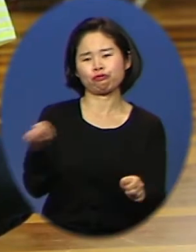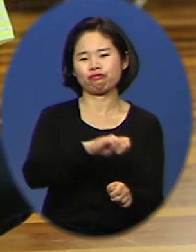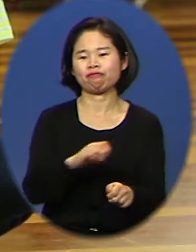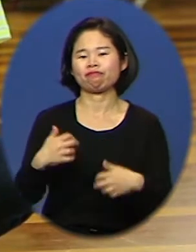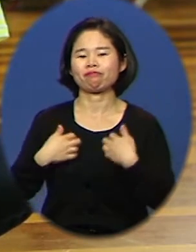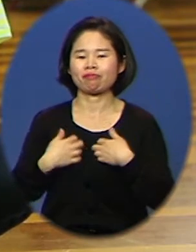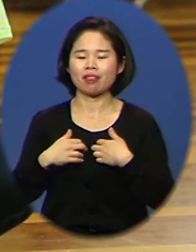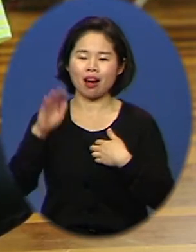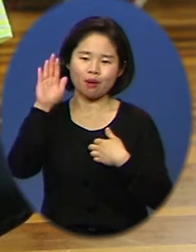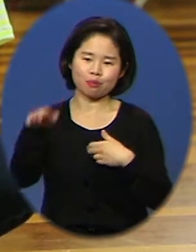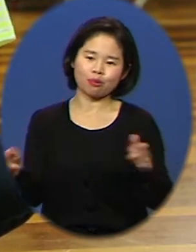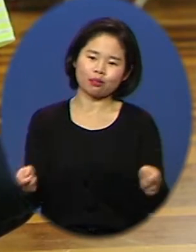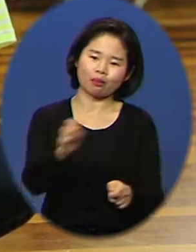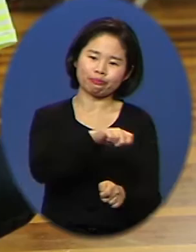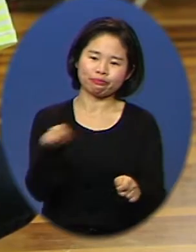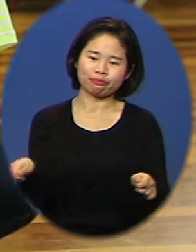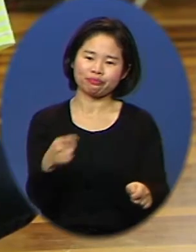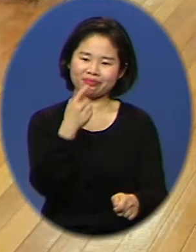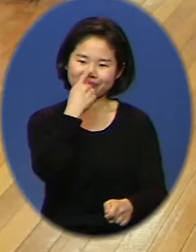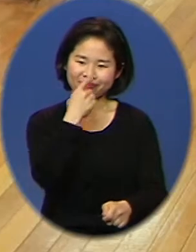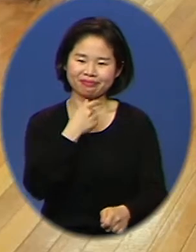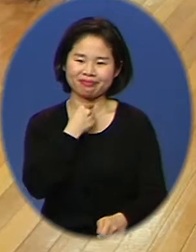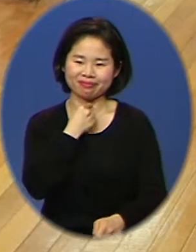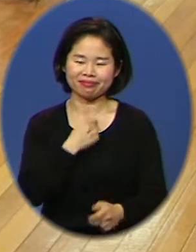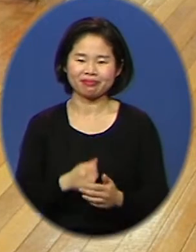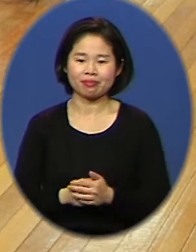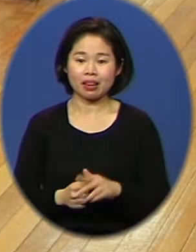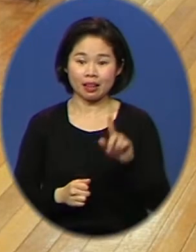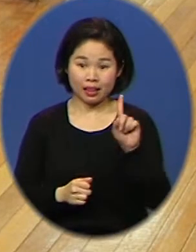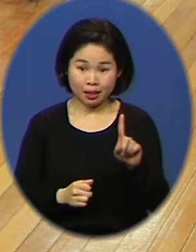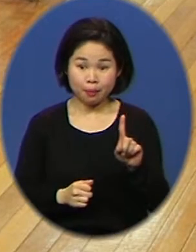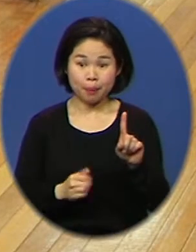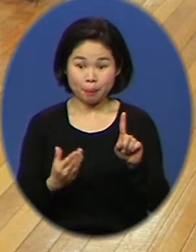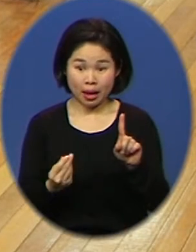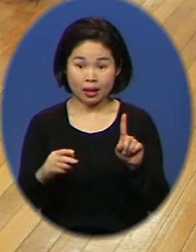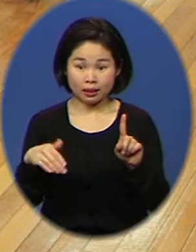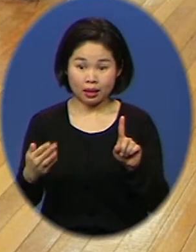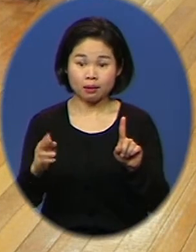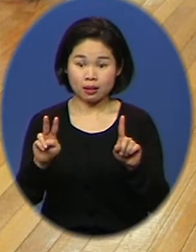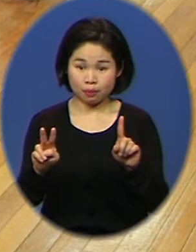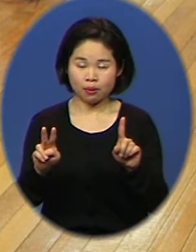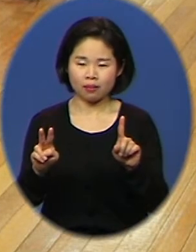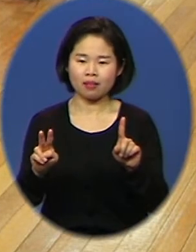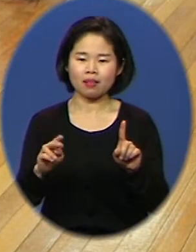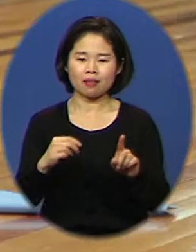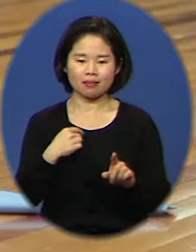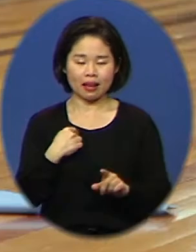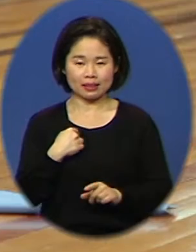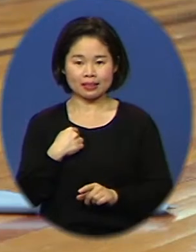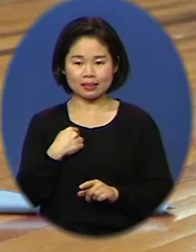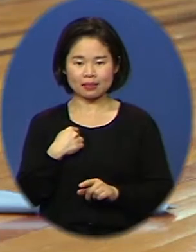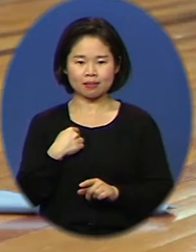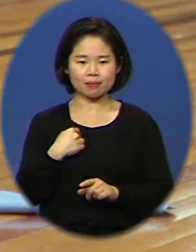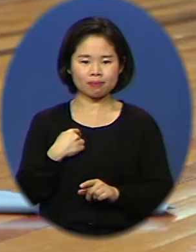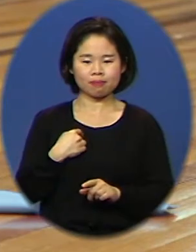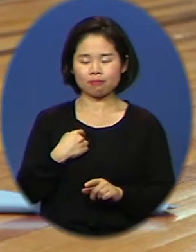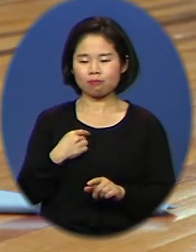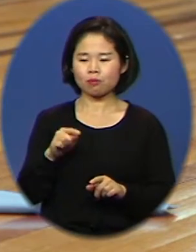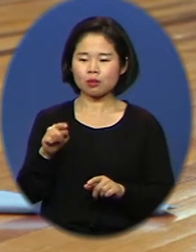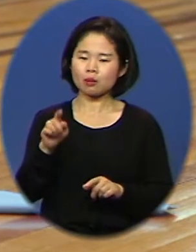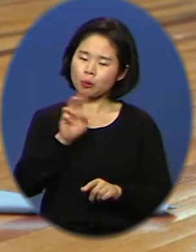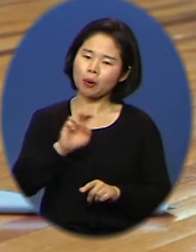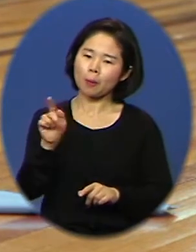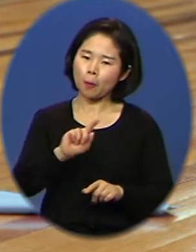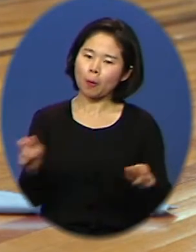장구를 배우고 싶어요. 1번 치고 2번 칠게요. 그 다음에 저는 그냥 쭉 여러분들이 앞으로 이게 어떻게 흘러가는지만